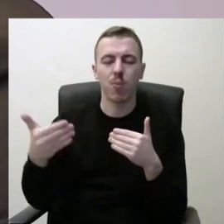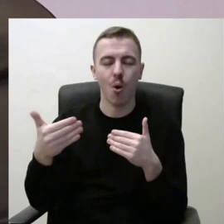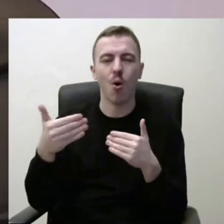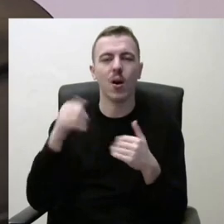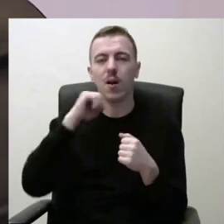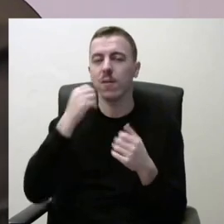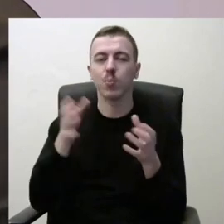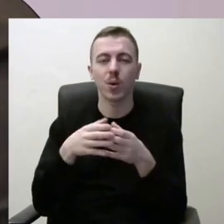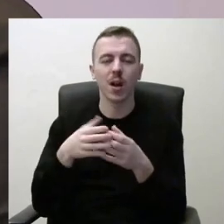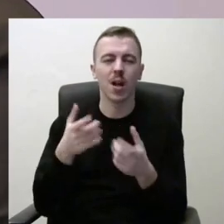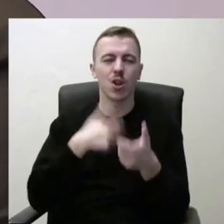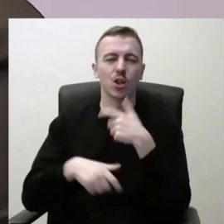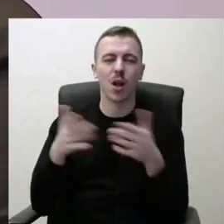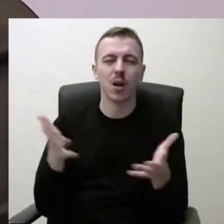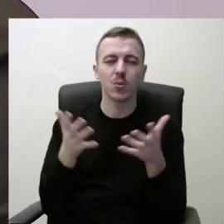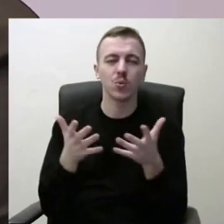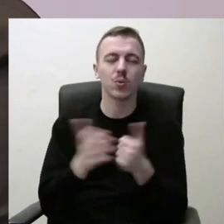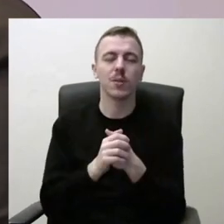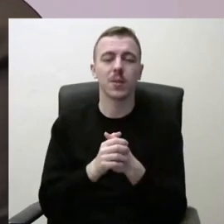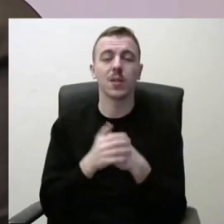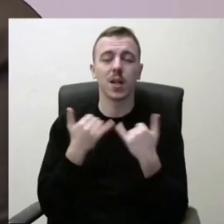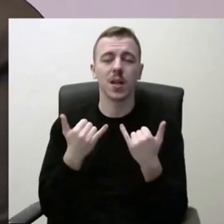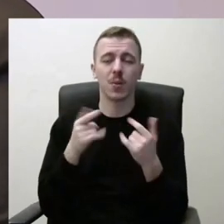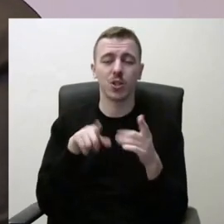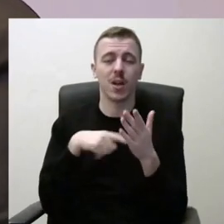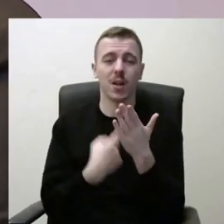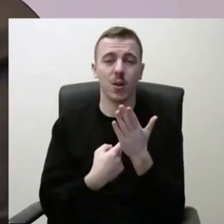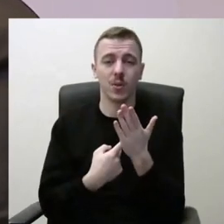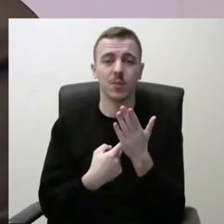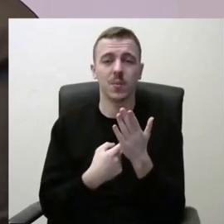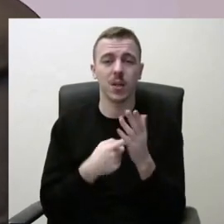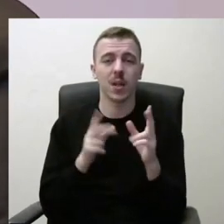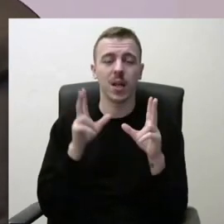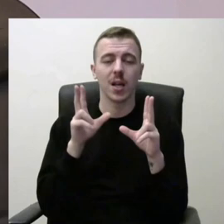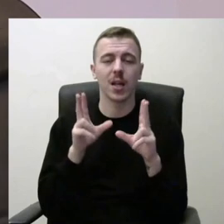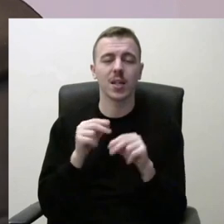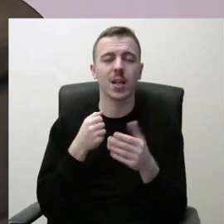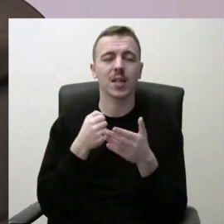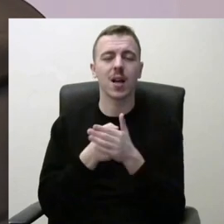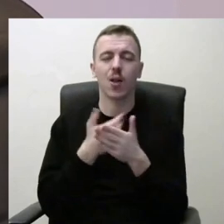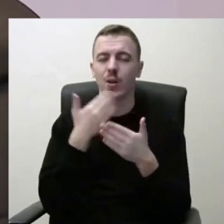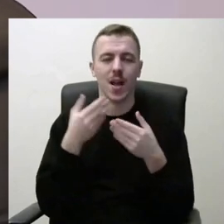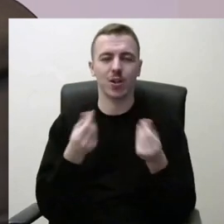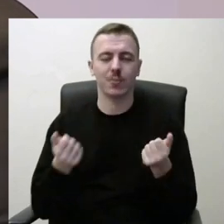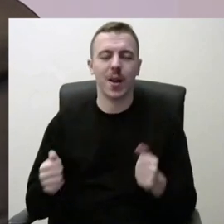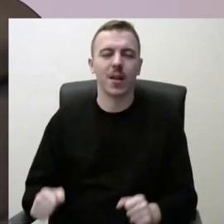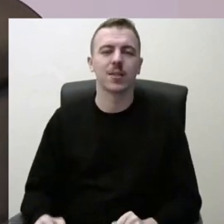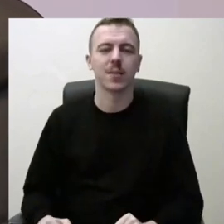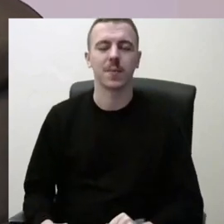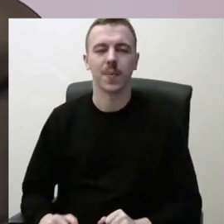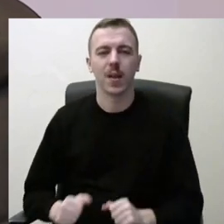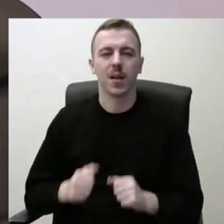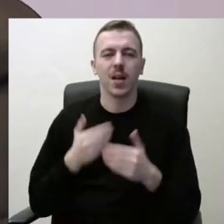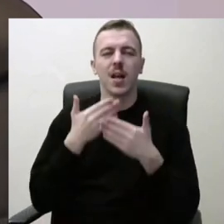mokyklinis ugdymas, darželinis ugdymas. Ir šiandieną tie klausimai iki galo tikrai nėra išspręsti, jų trūksta. Jau nekalbu apie tai, kad nėra